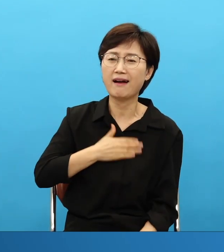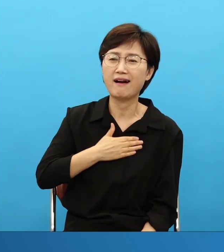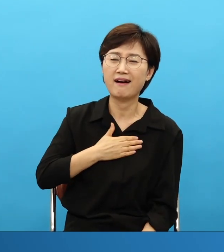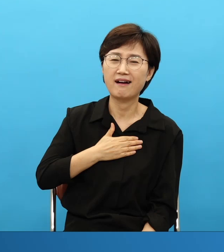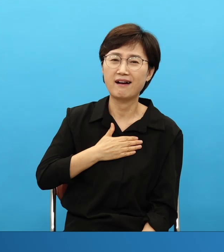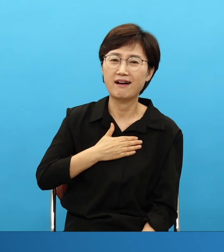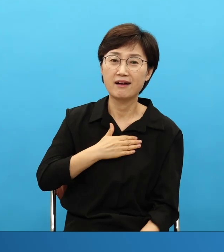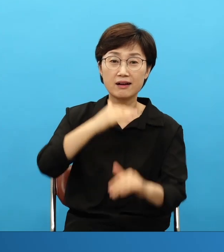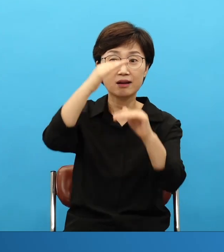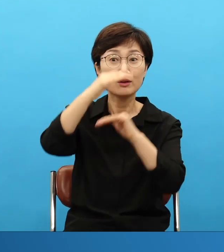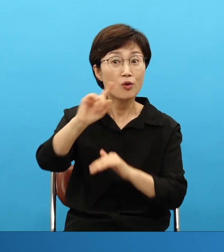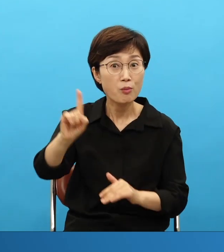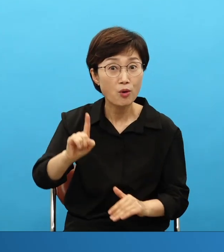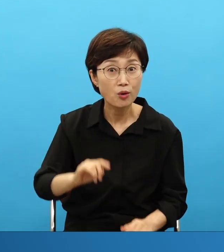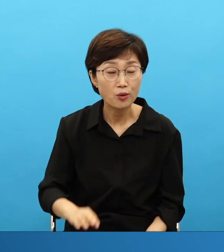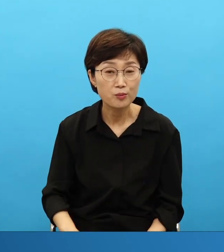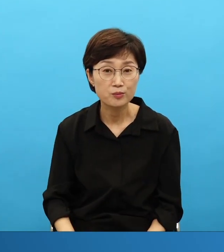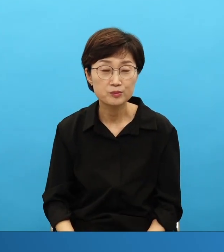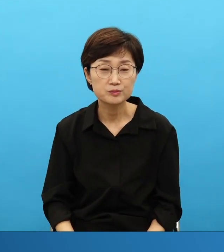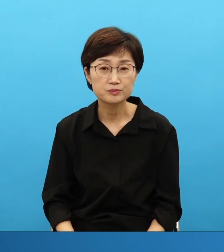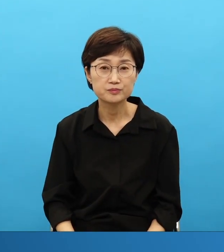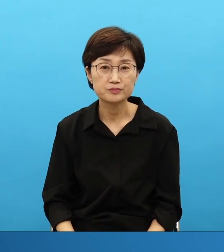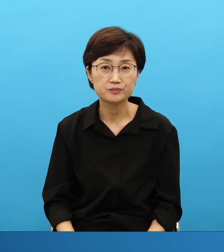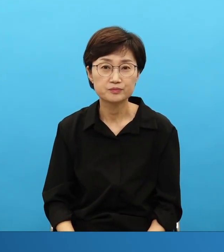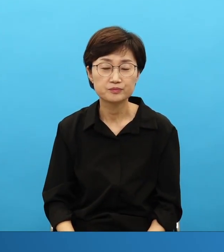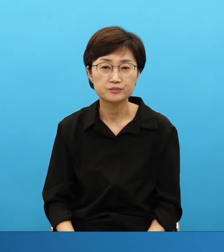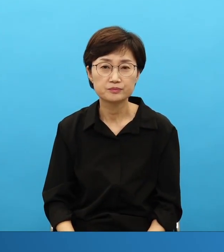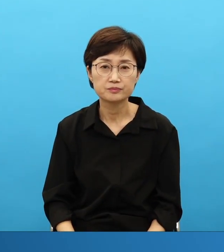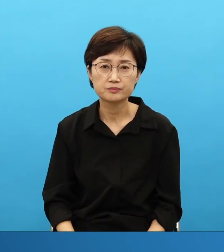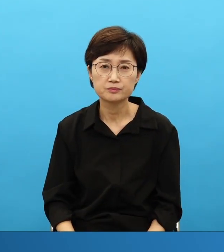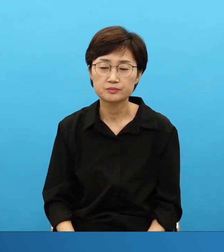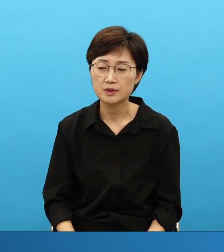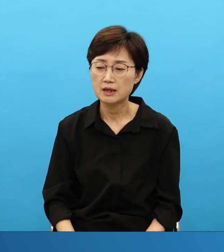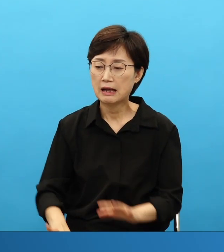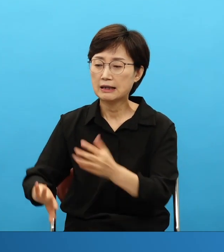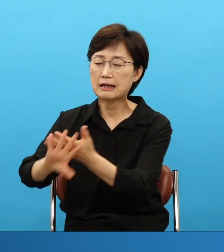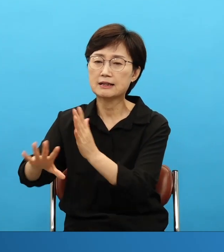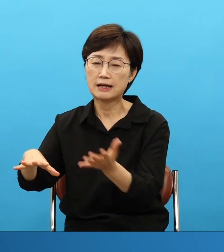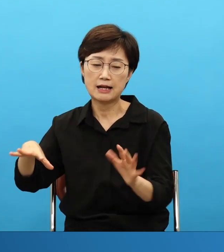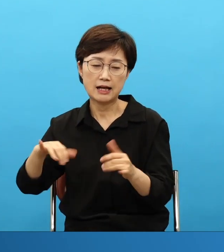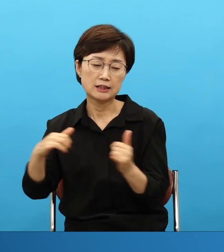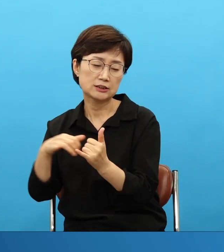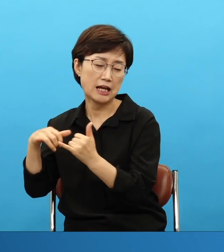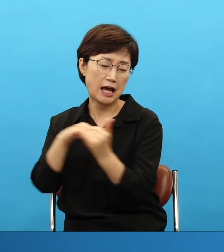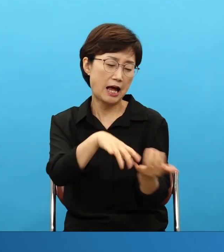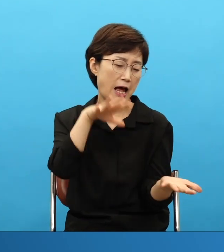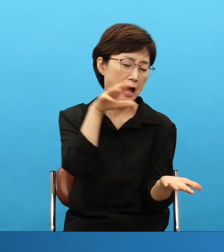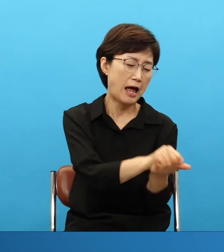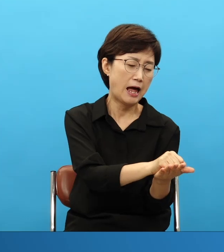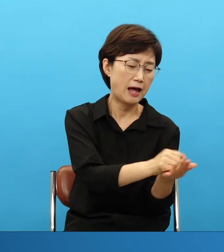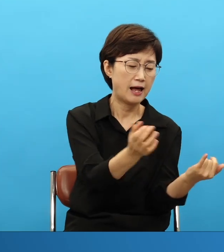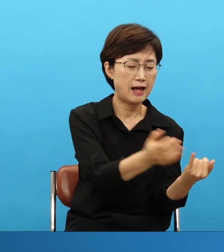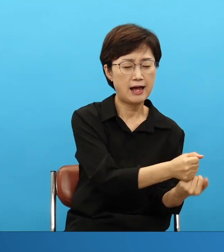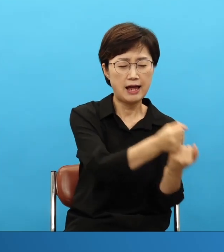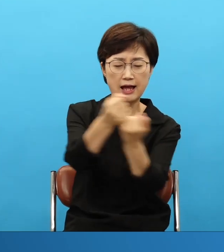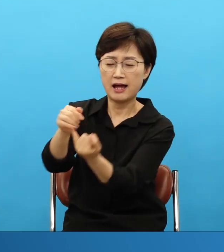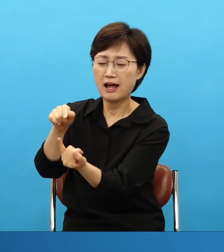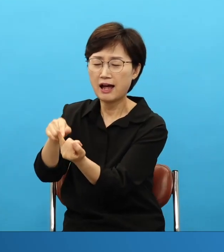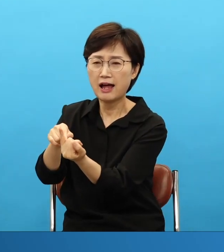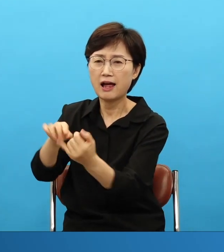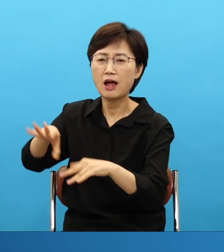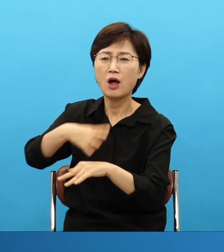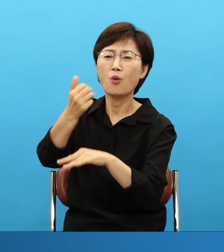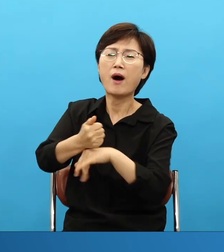뭔고 하니까 굉장히 잡혀온이 공주가 말이요 강대국이 잡혀왔는데